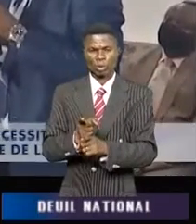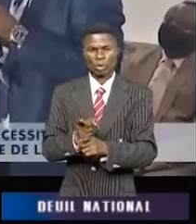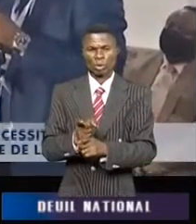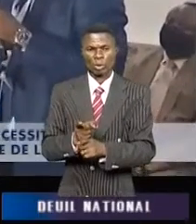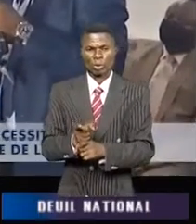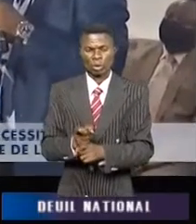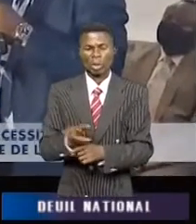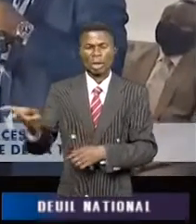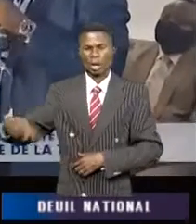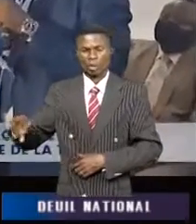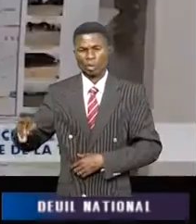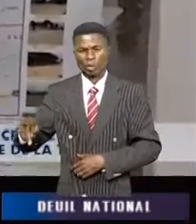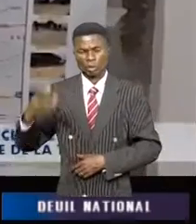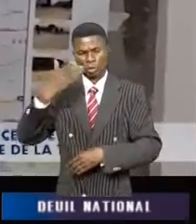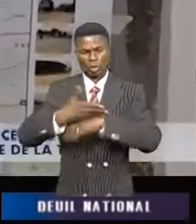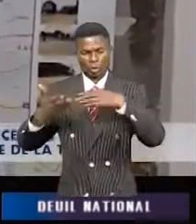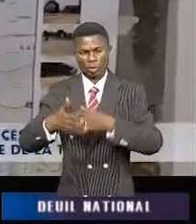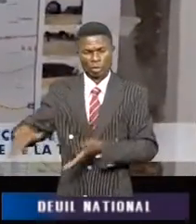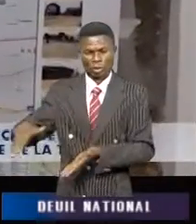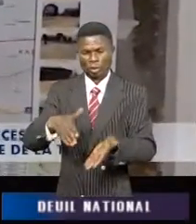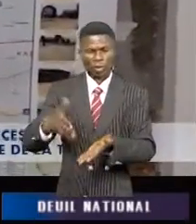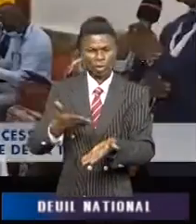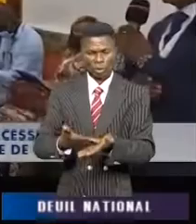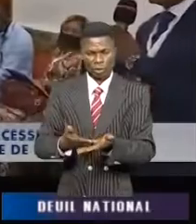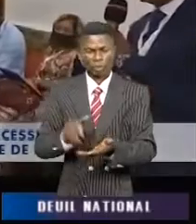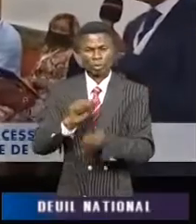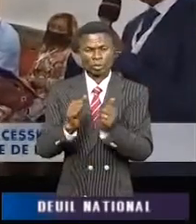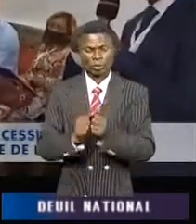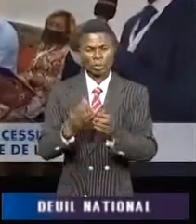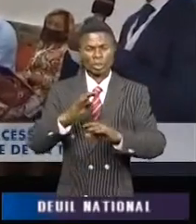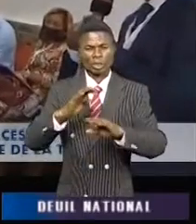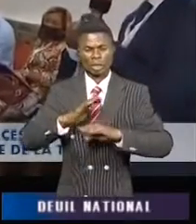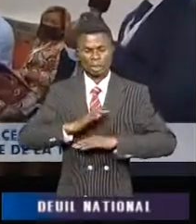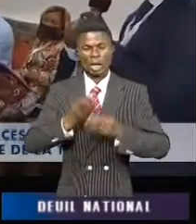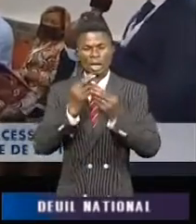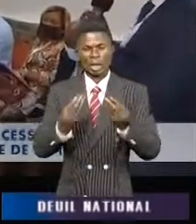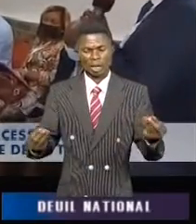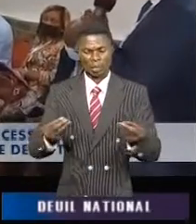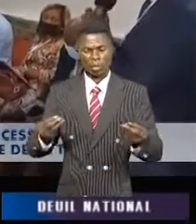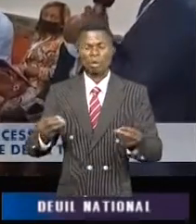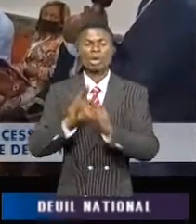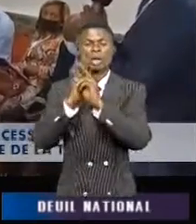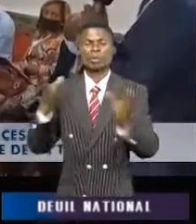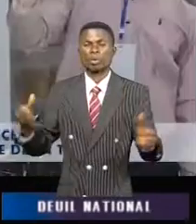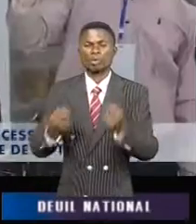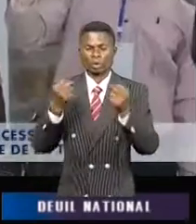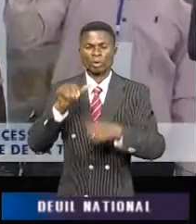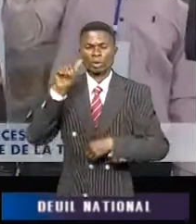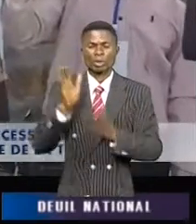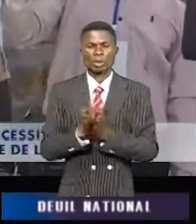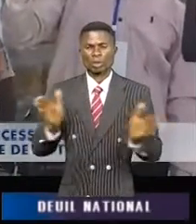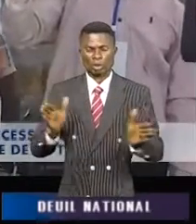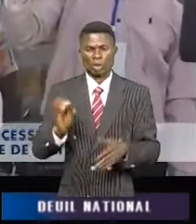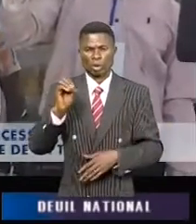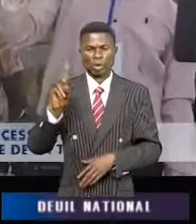les promesses pour la réhabilitation des routes. Une question qui a trouvé sa réponse auprès du directeur général AI du Foner,